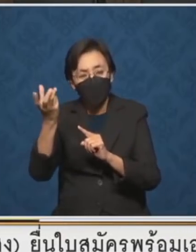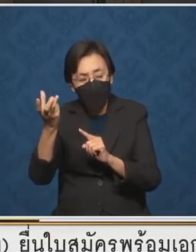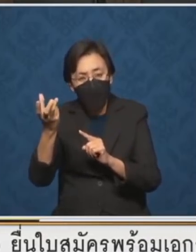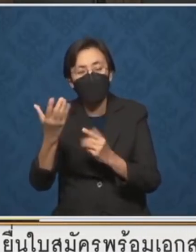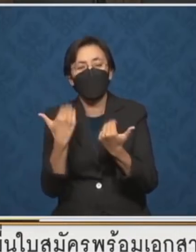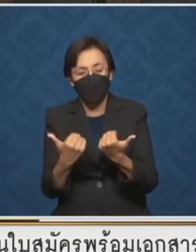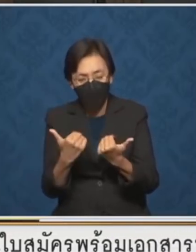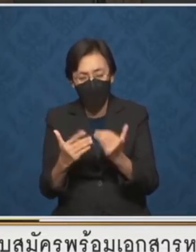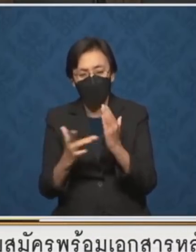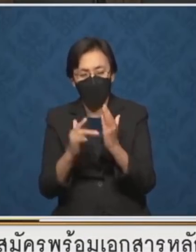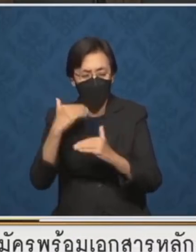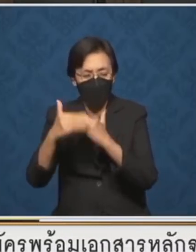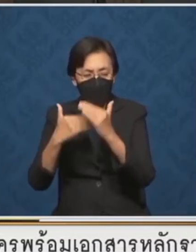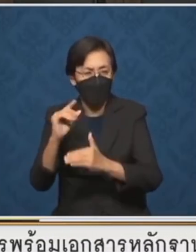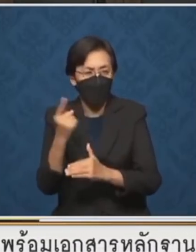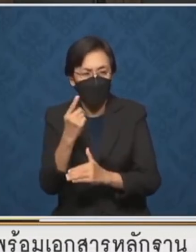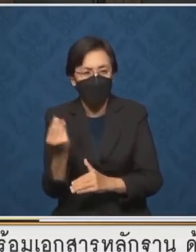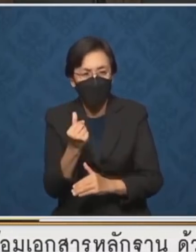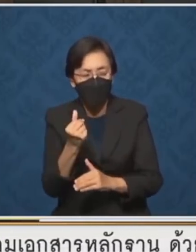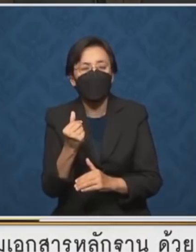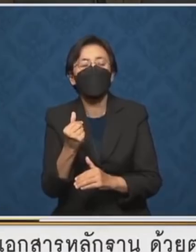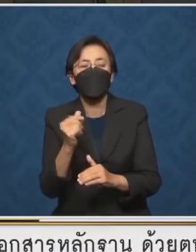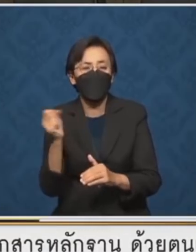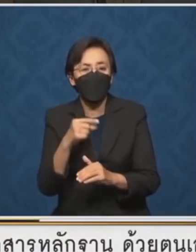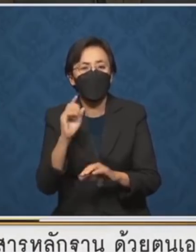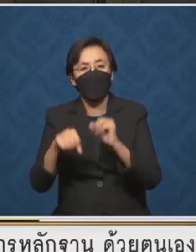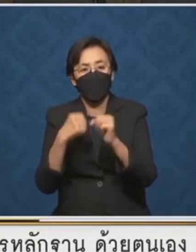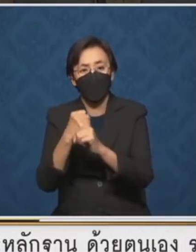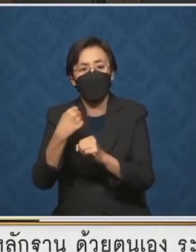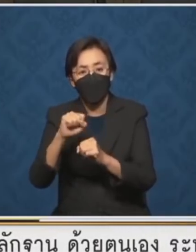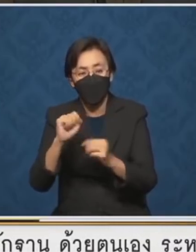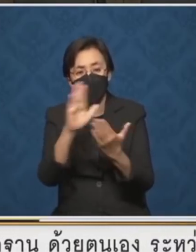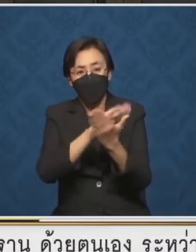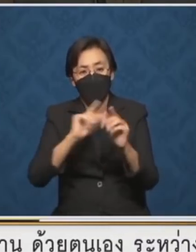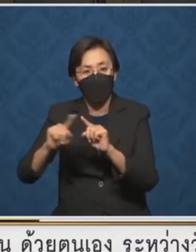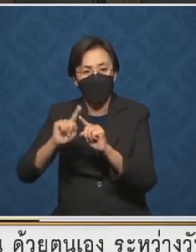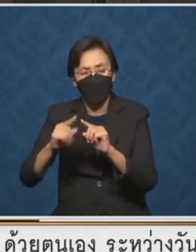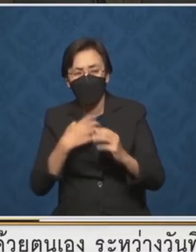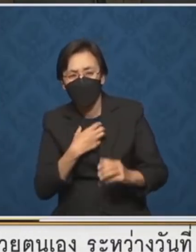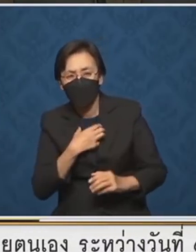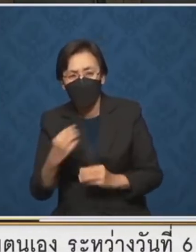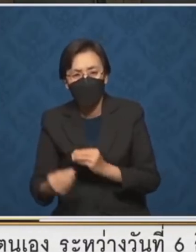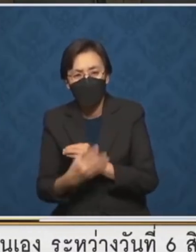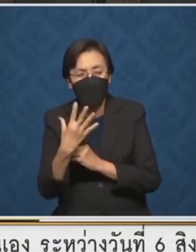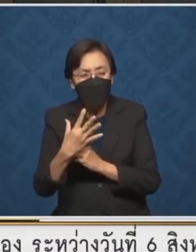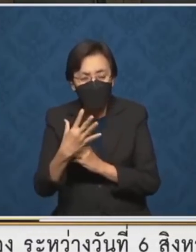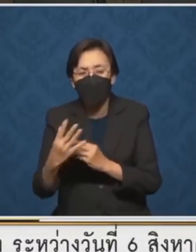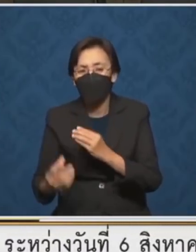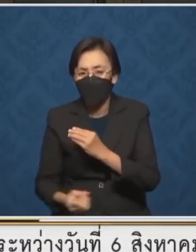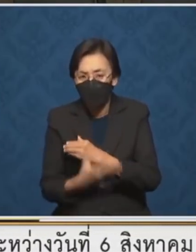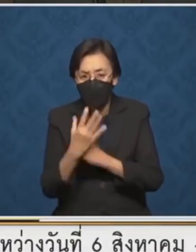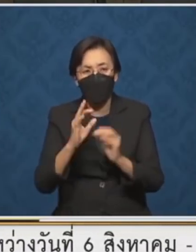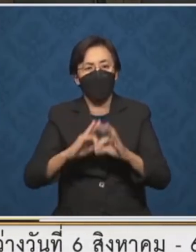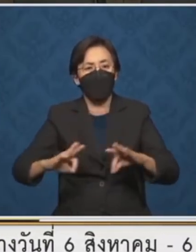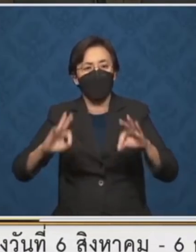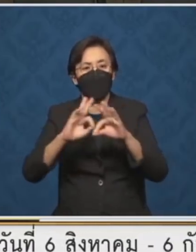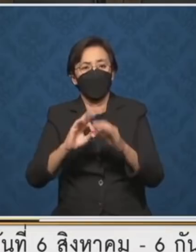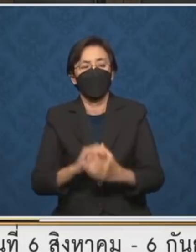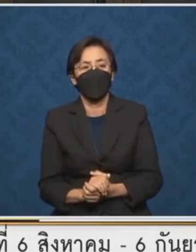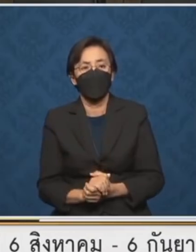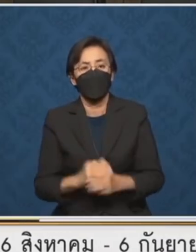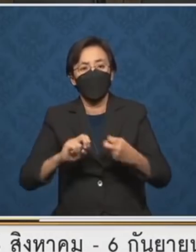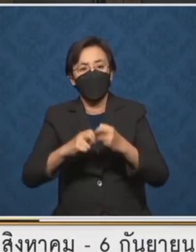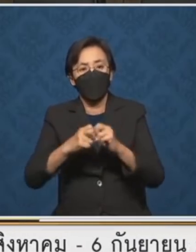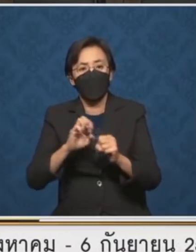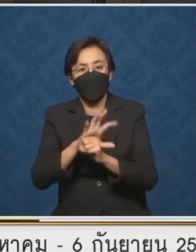10ปียุคที่เราได้เห็นหลายๆประเทศไขว่คว้าโอกาสไม่ให้หลุดลอยไปในวิกฤตนี้คือ